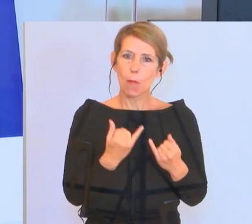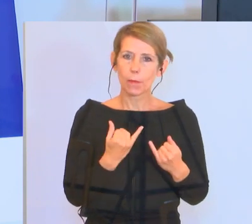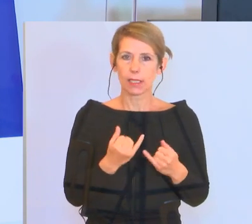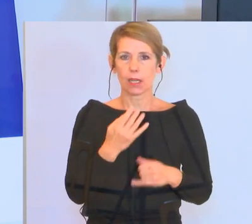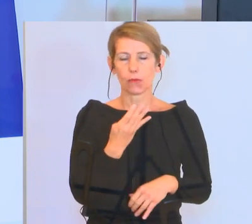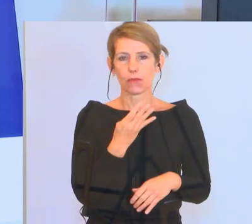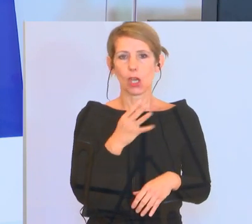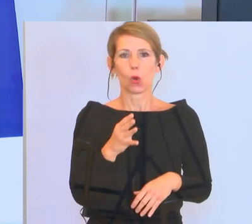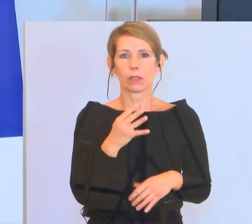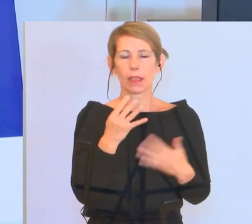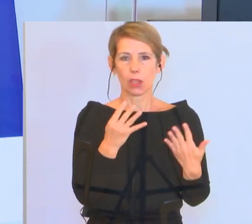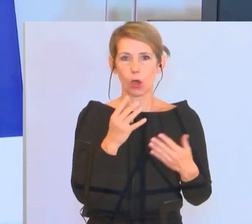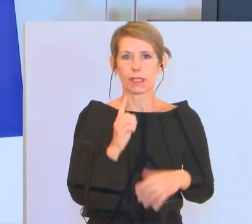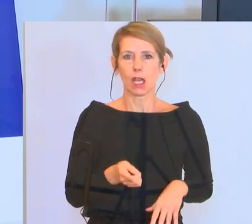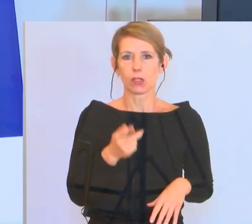sich